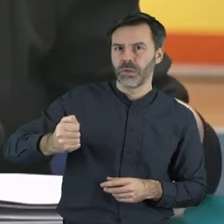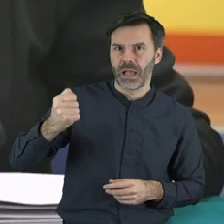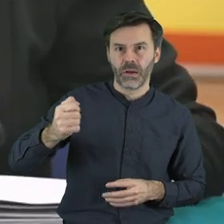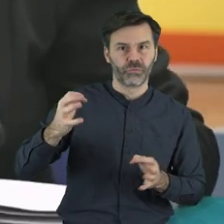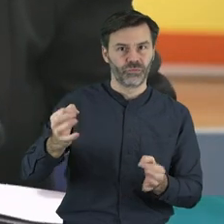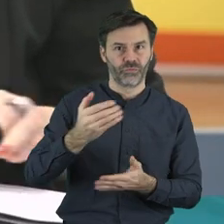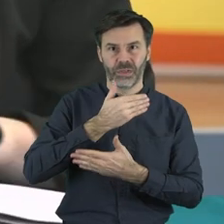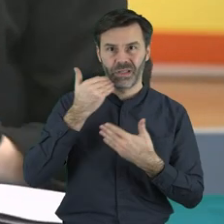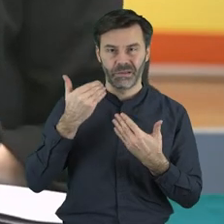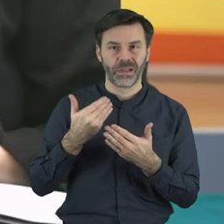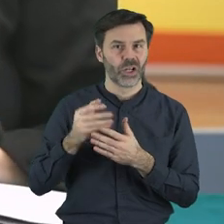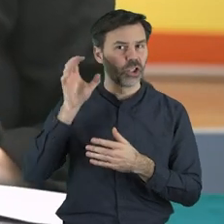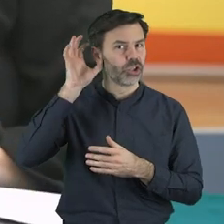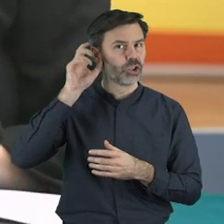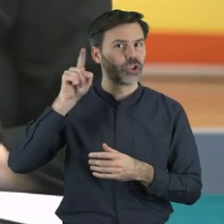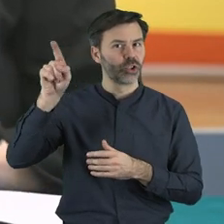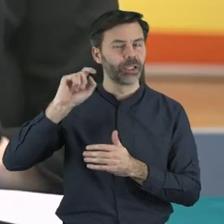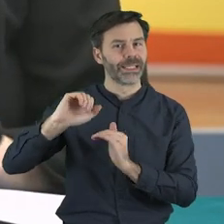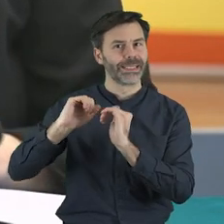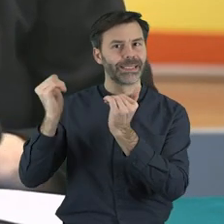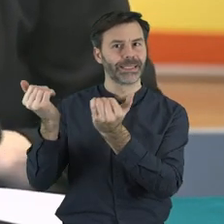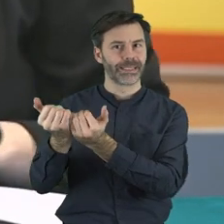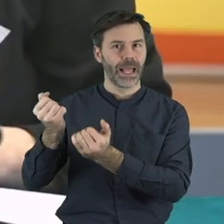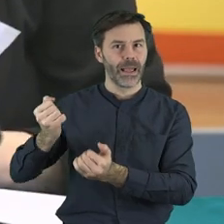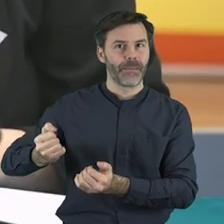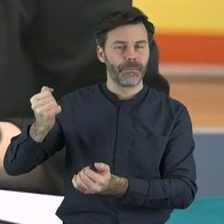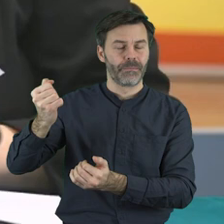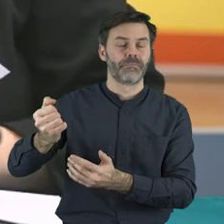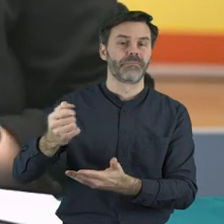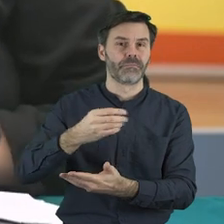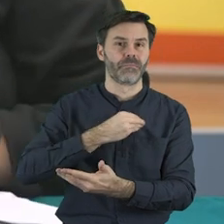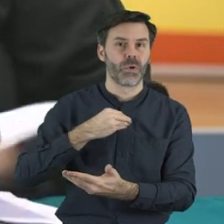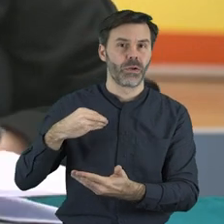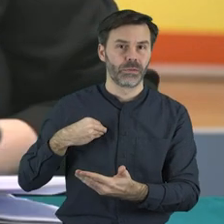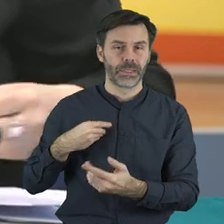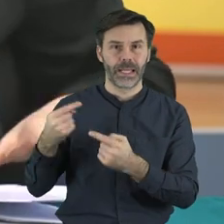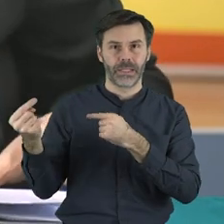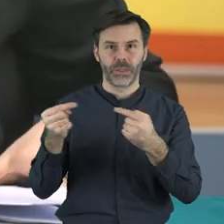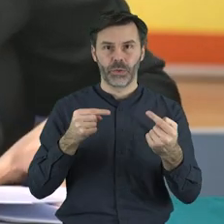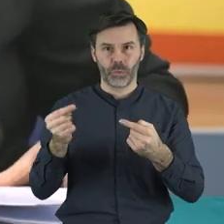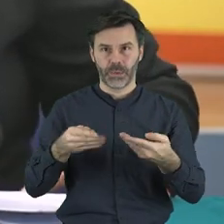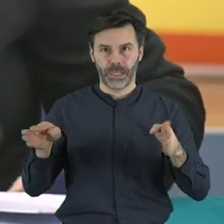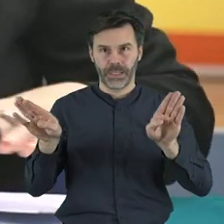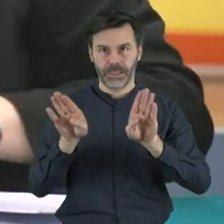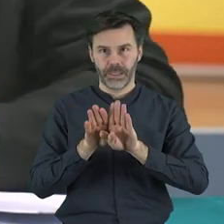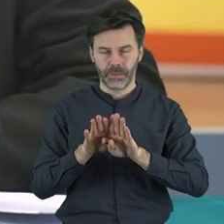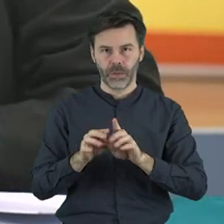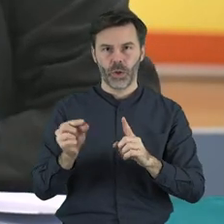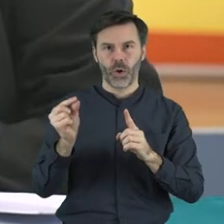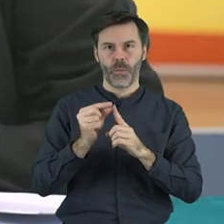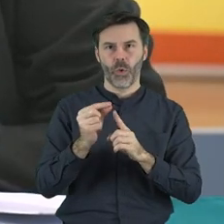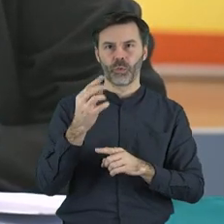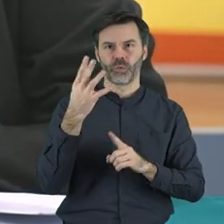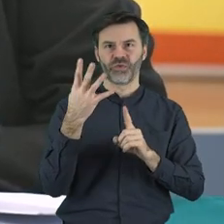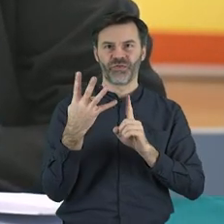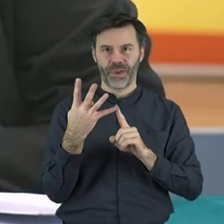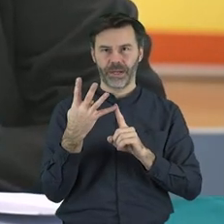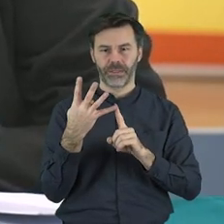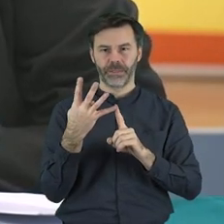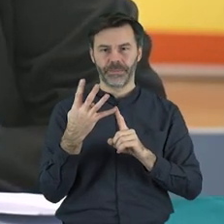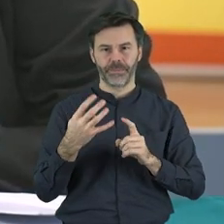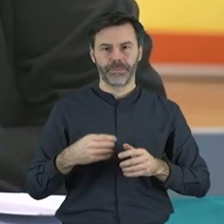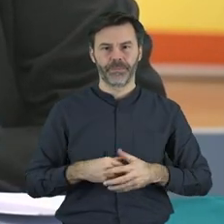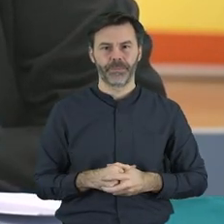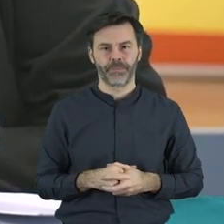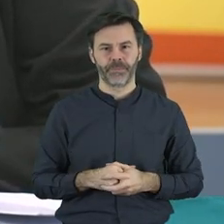Zatem w tym punkcie zamykam dyskusję. Przechodzimy do punktu 4 dzisiejszych obrad. To jest informacja Marszałka Województwa